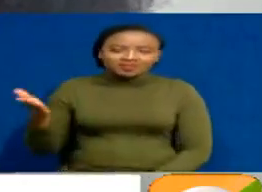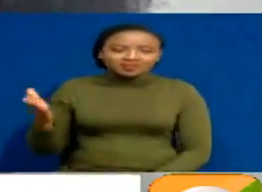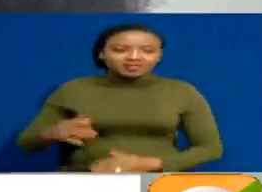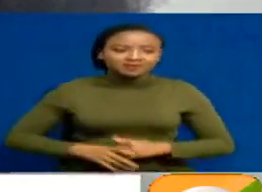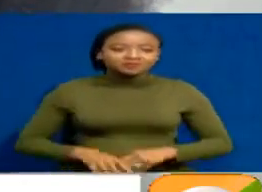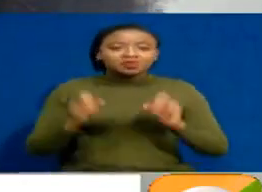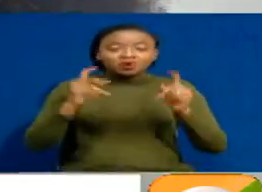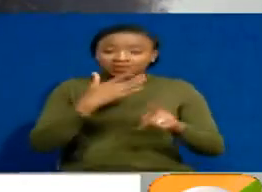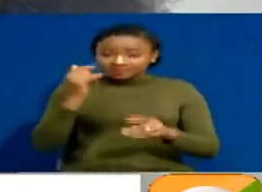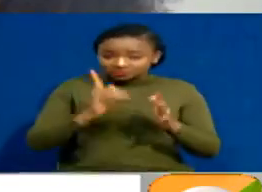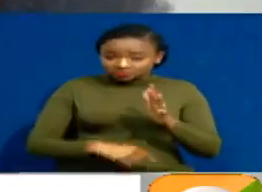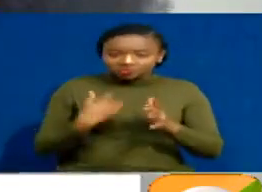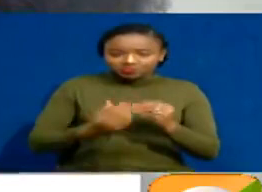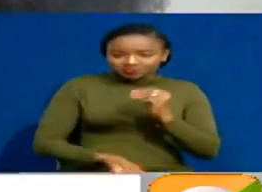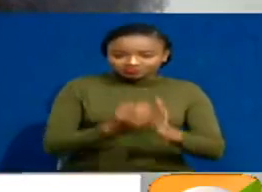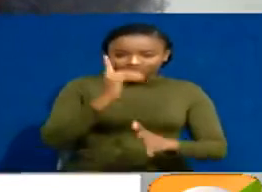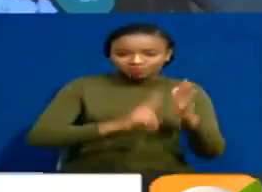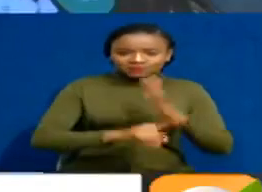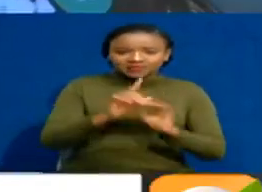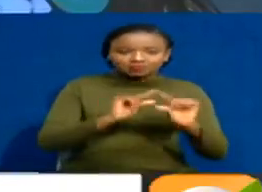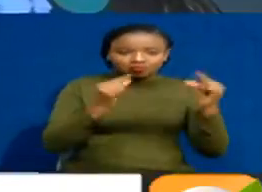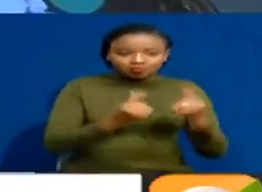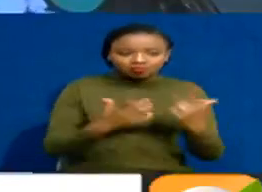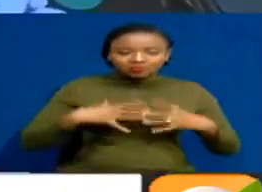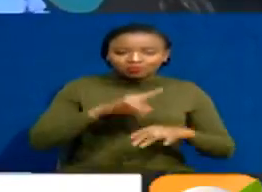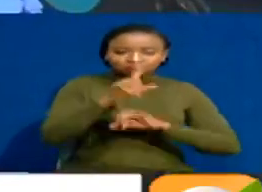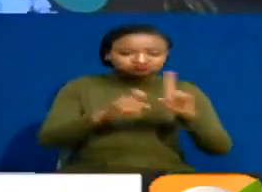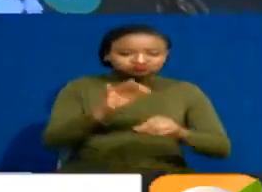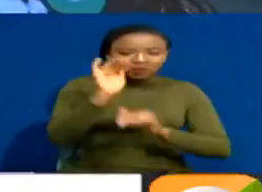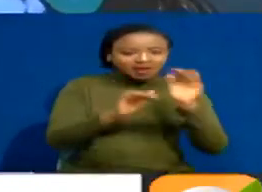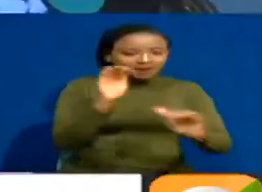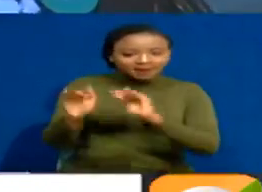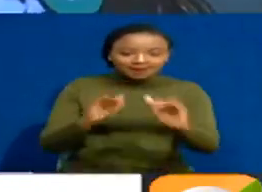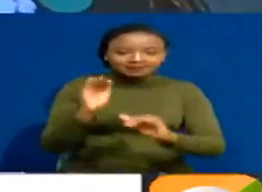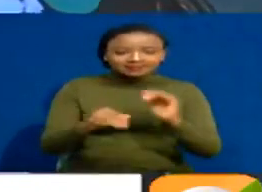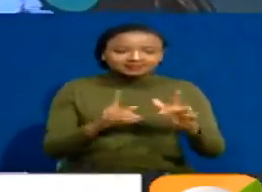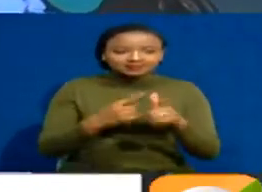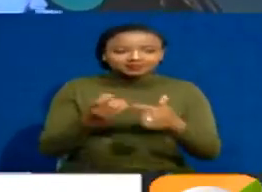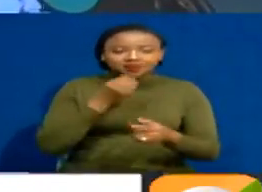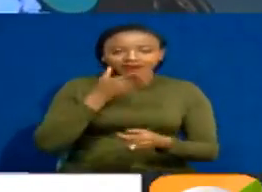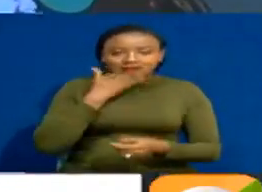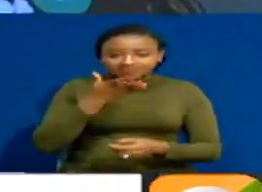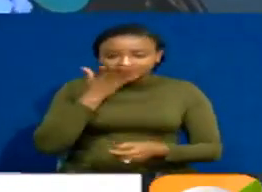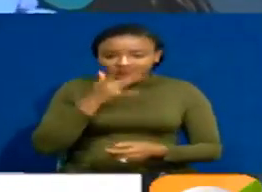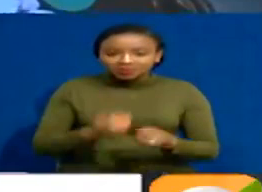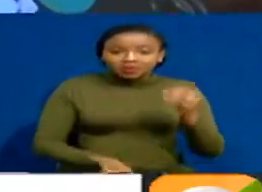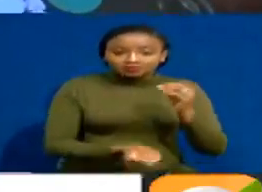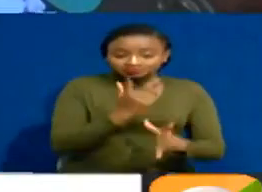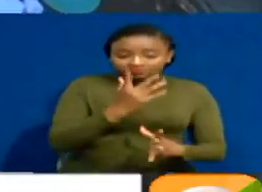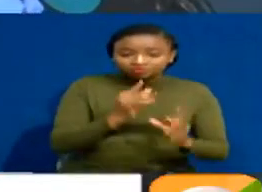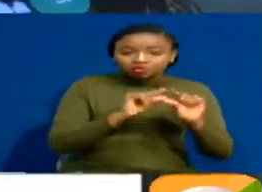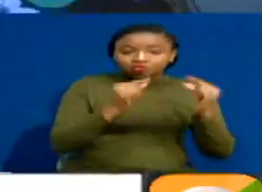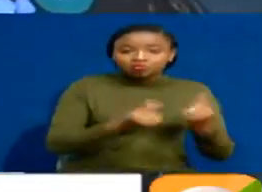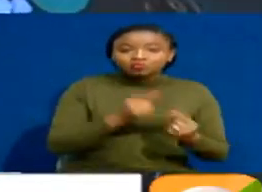akaniambia, acha tu create group so that ikue tu yako peke yako ya kuulizwa na kujibu. Tuka create group ya kwanza. Ilijaa